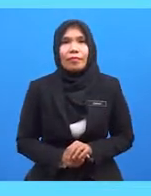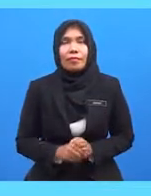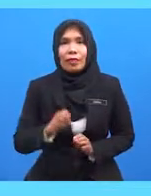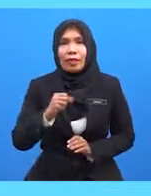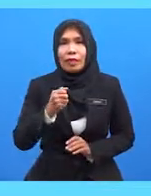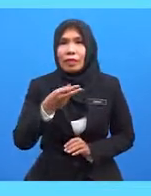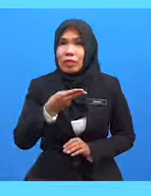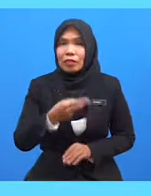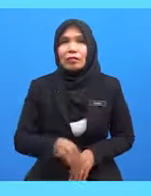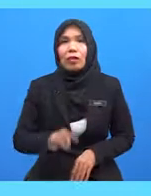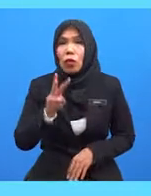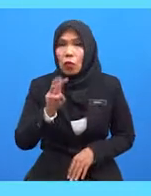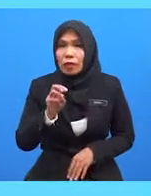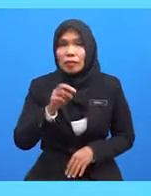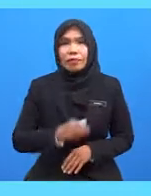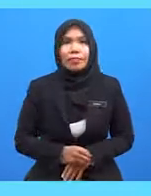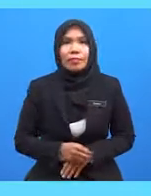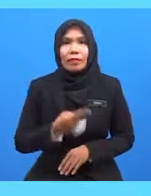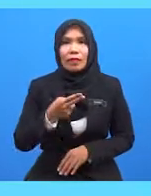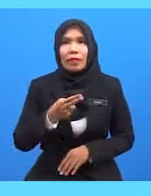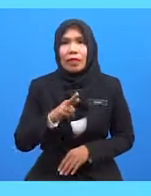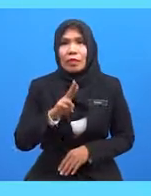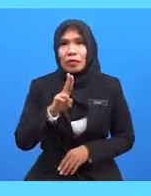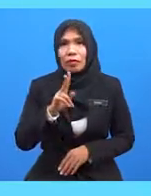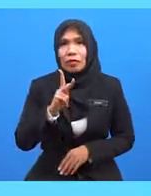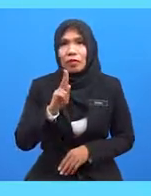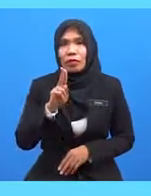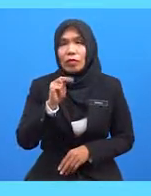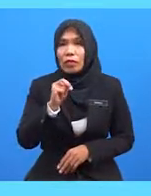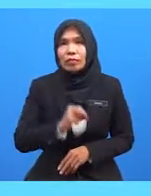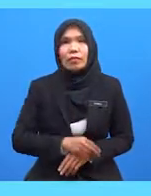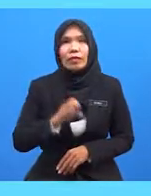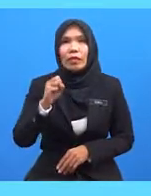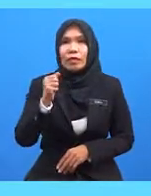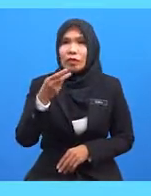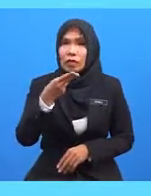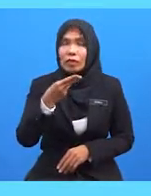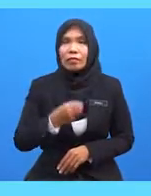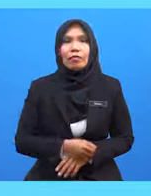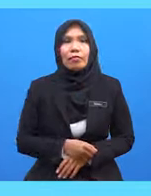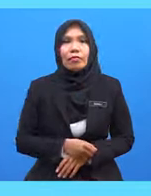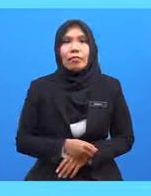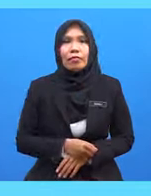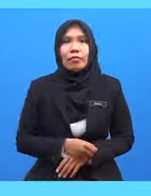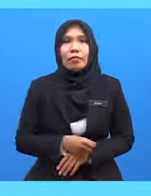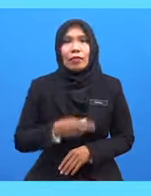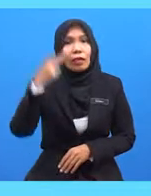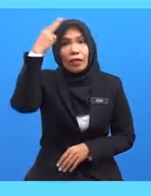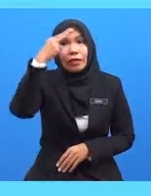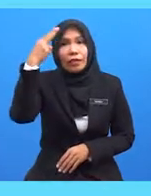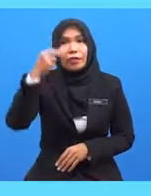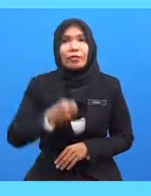nabi, batal, hukum, alim, ulama, rahmat, hakikat, kanun,